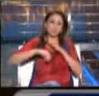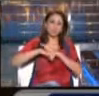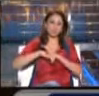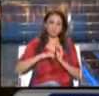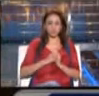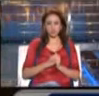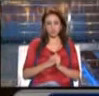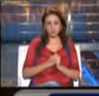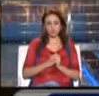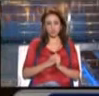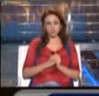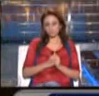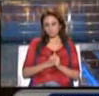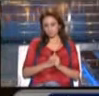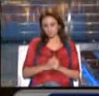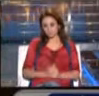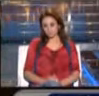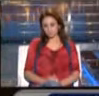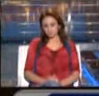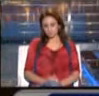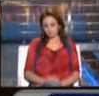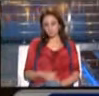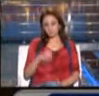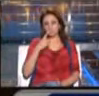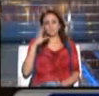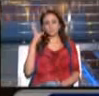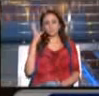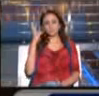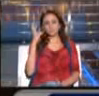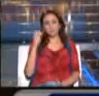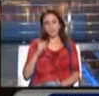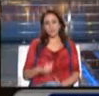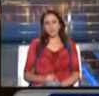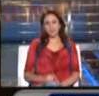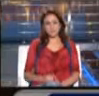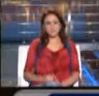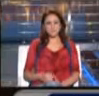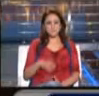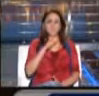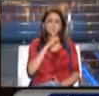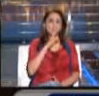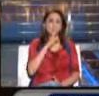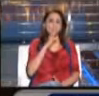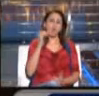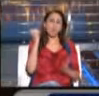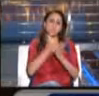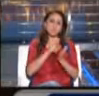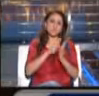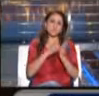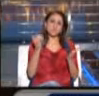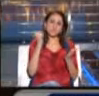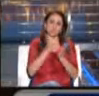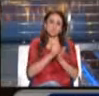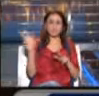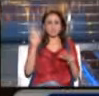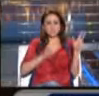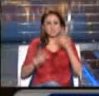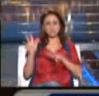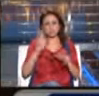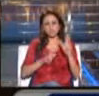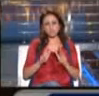استاذ عمرو الشرور، اعتقد اللي بيدخل على موقع منزله اوراق مستندات رسمية بالتلاعب اللي حصل.